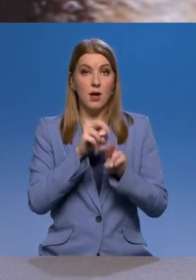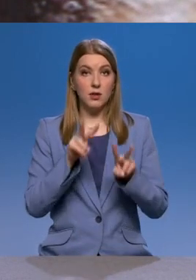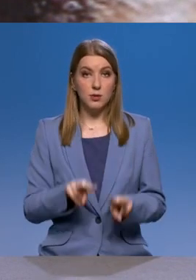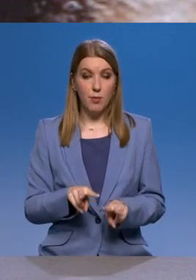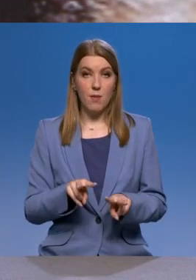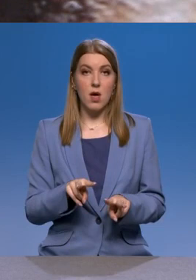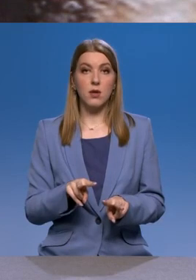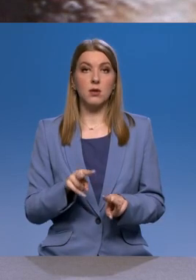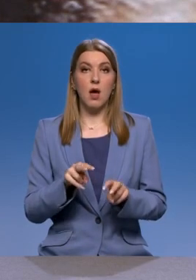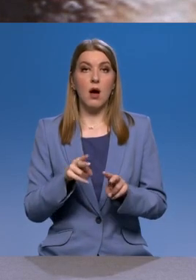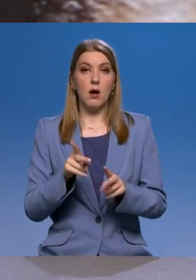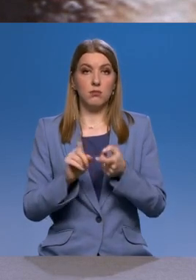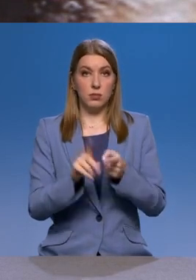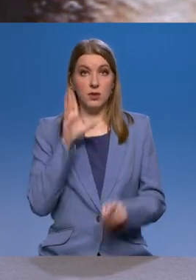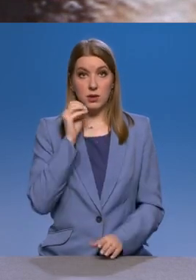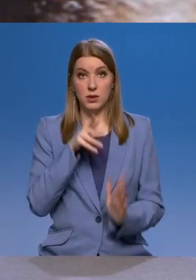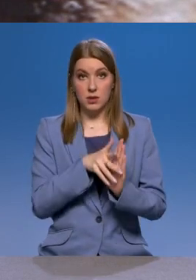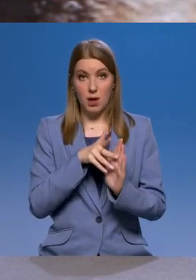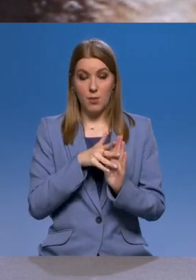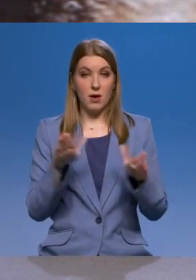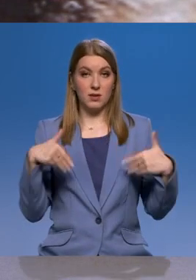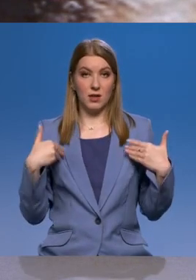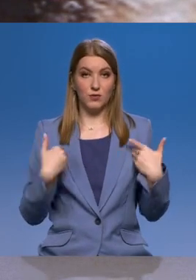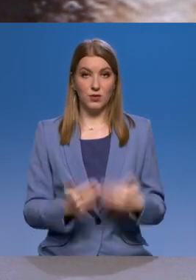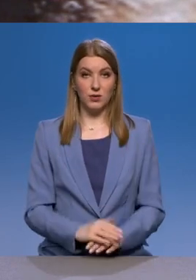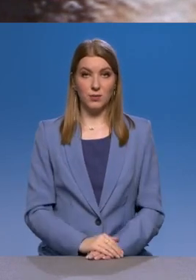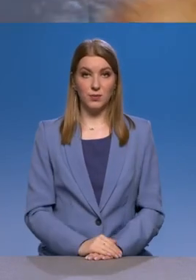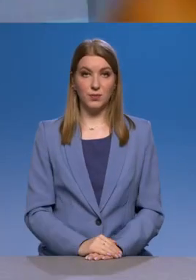научно-практического центра исследования психики млекопитающих. Здравствуйте.